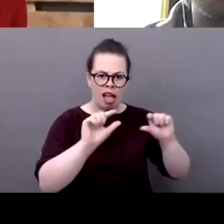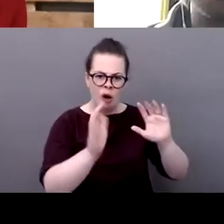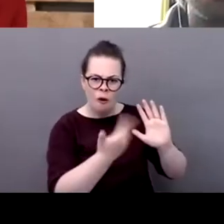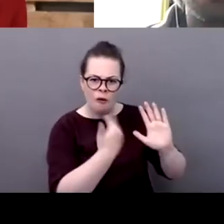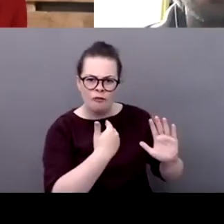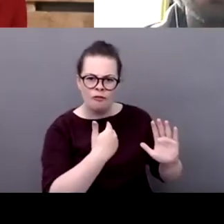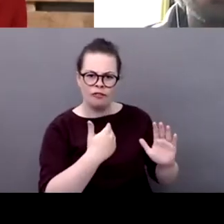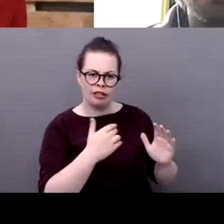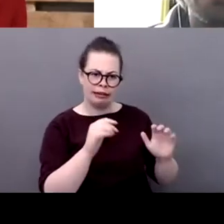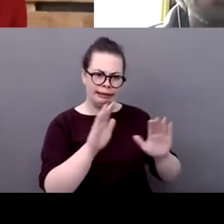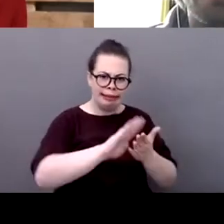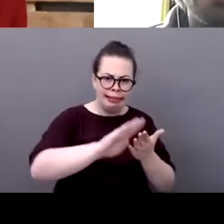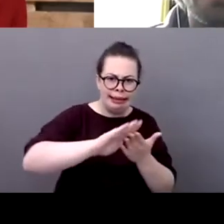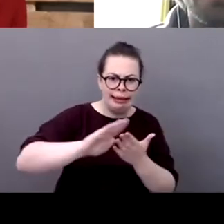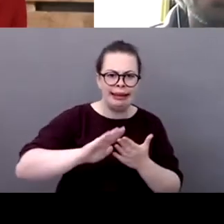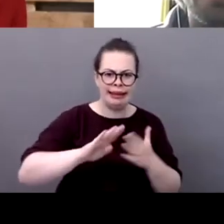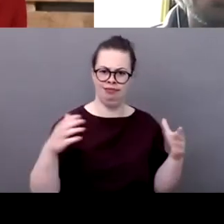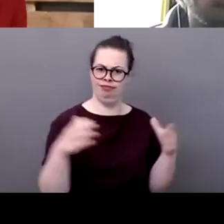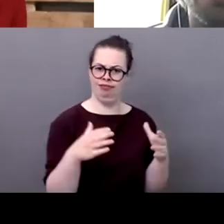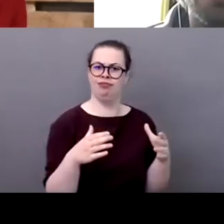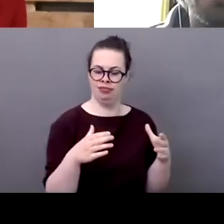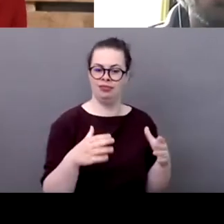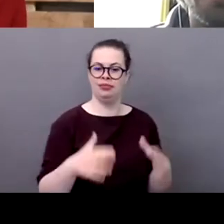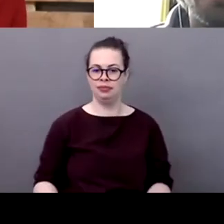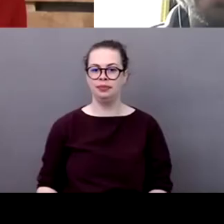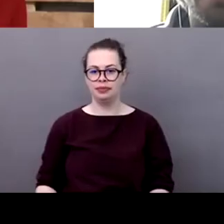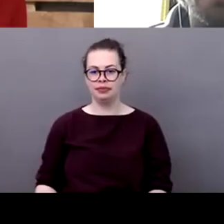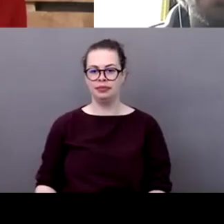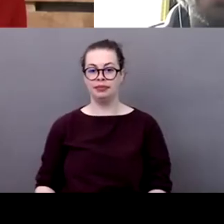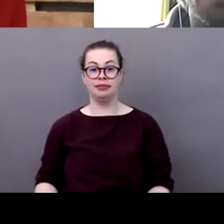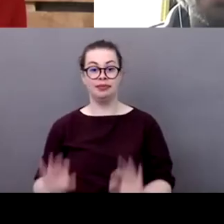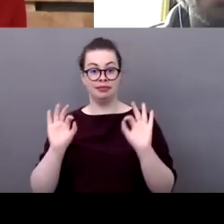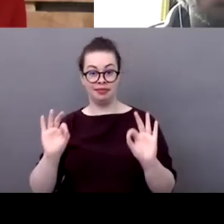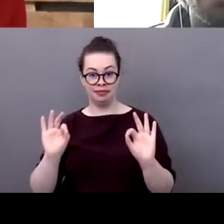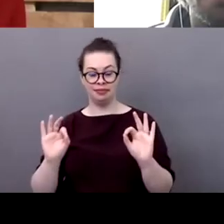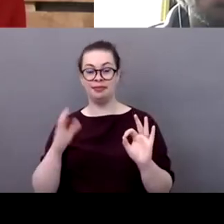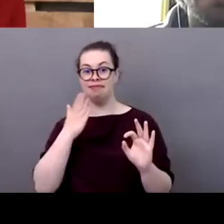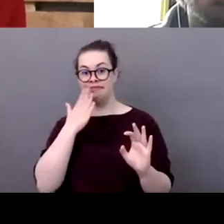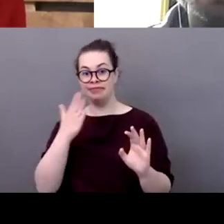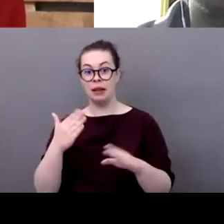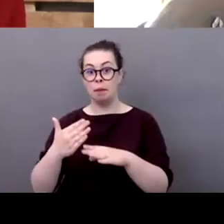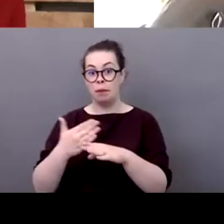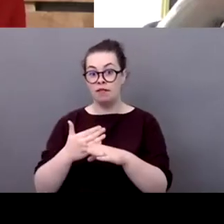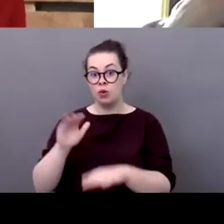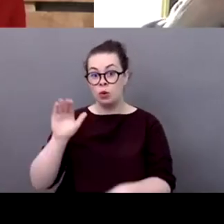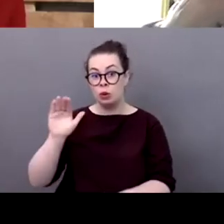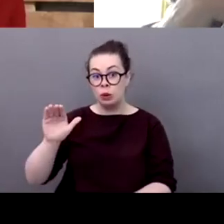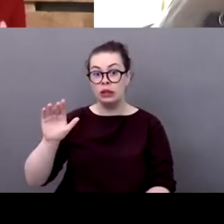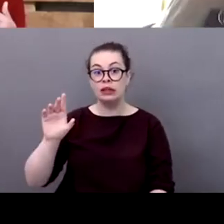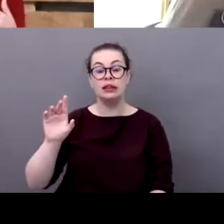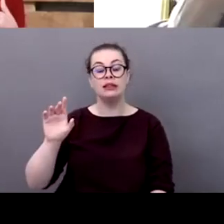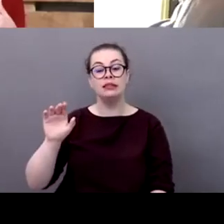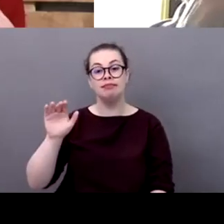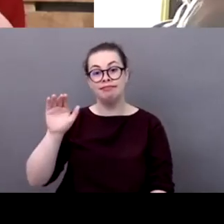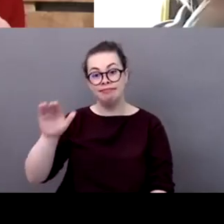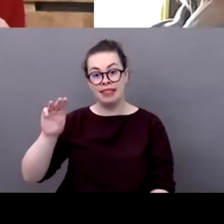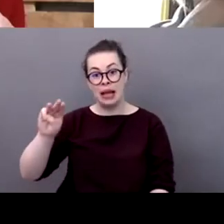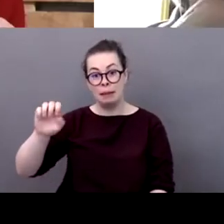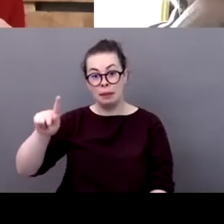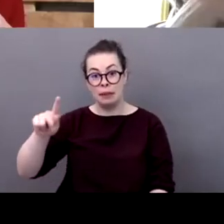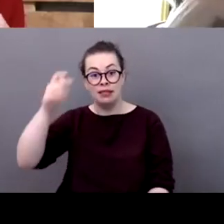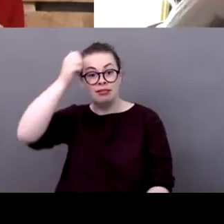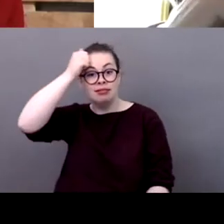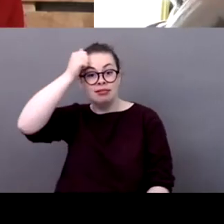Before moving to you, Monsieur le Député, just a quick reminder, you have two language channels. You can choose